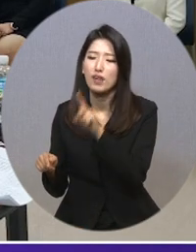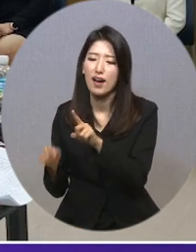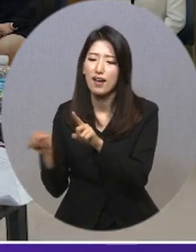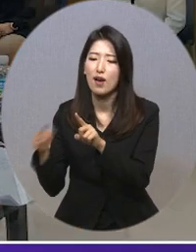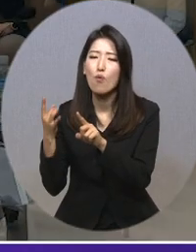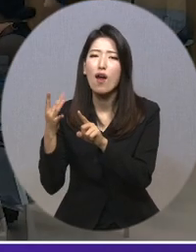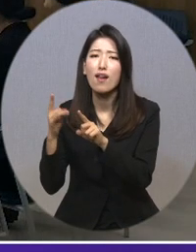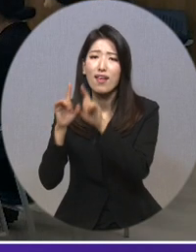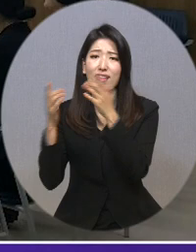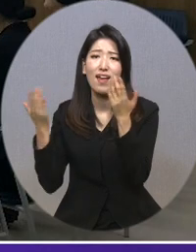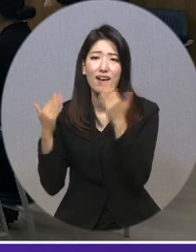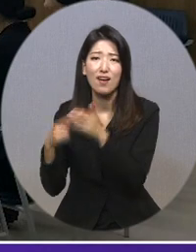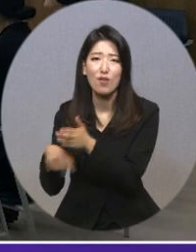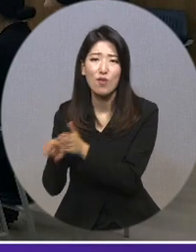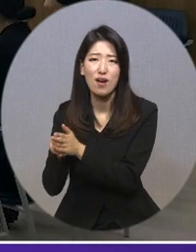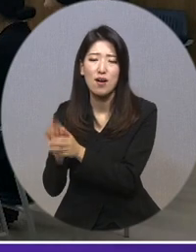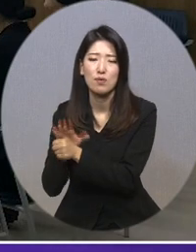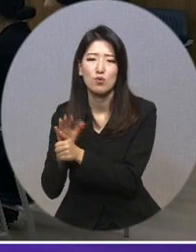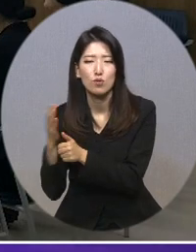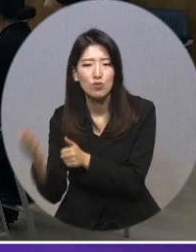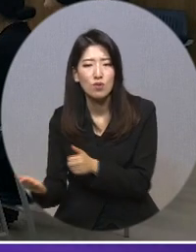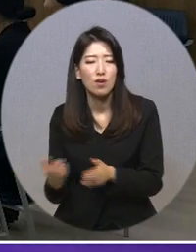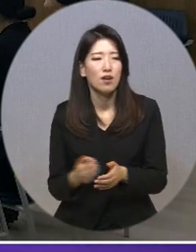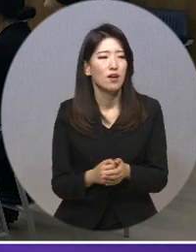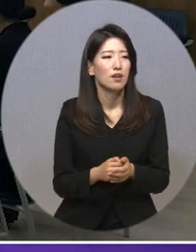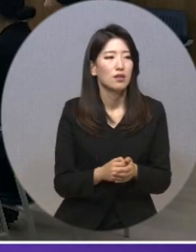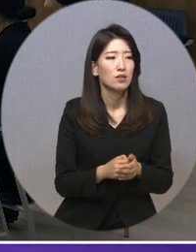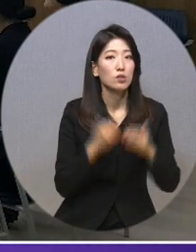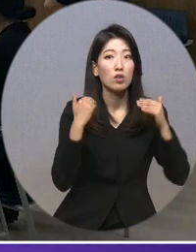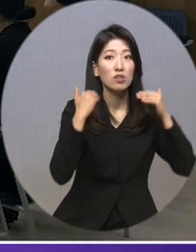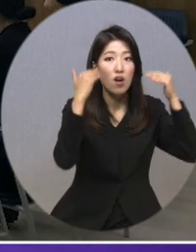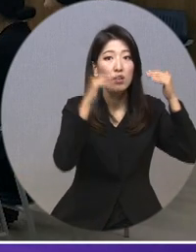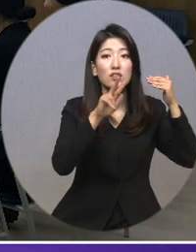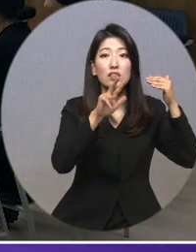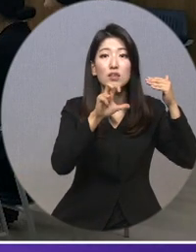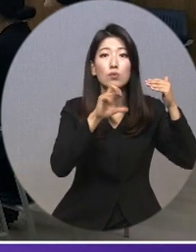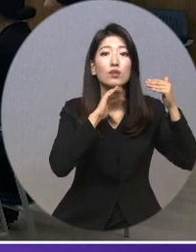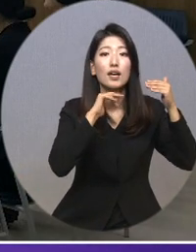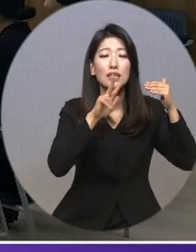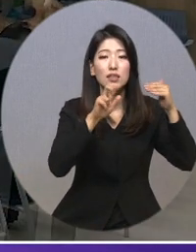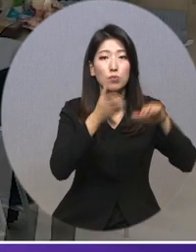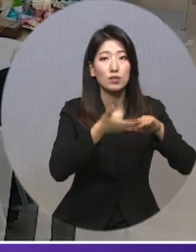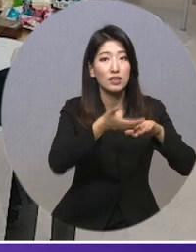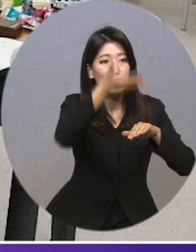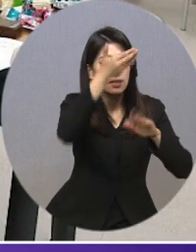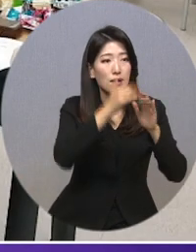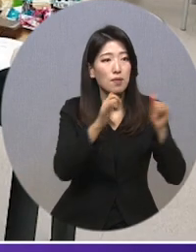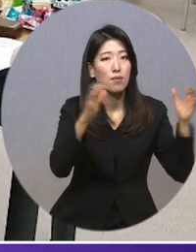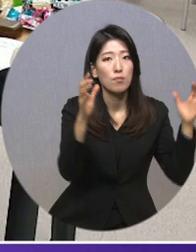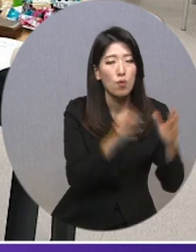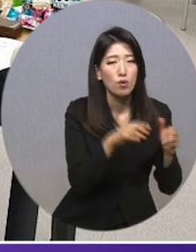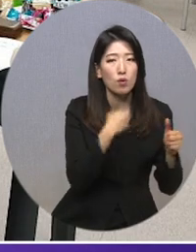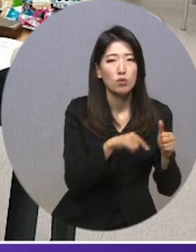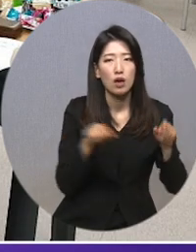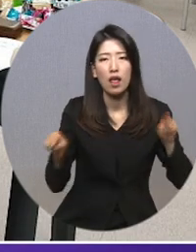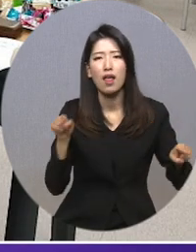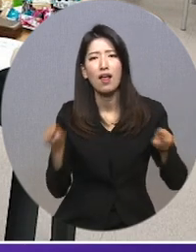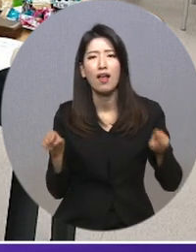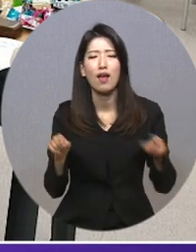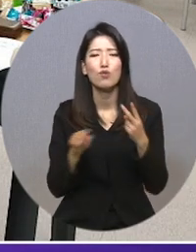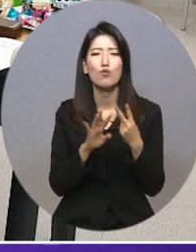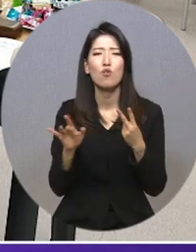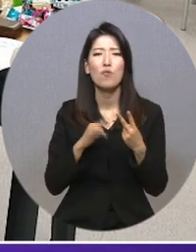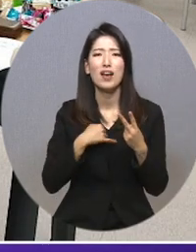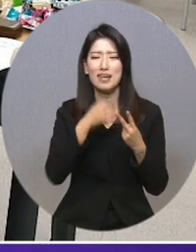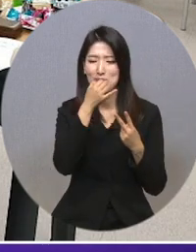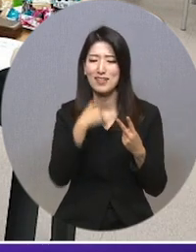프로그램도 만들어야 되기 때문에 시설 면에서도 두 배 이상, 그렇죠. 교육과정에서도 두 배 이상의 어떤 노력은 들어가지만 학생들의 관점에서